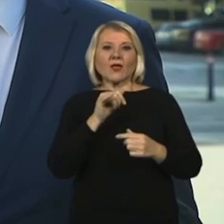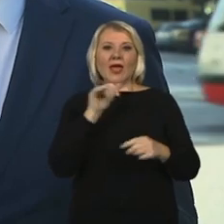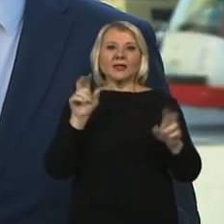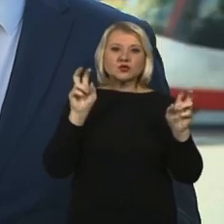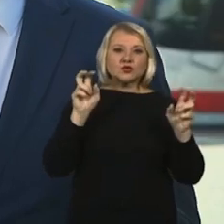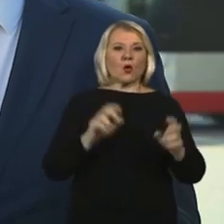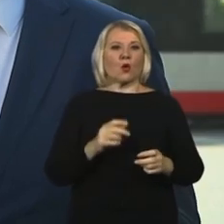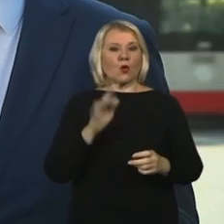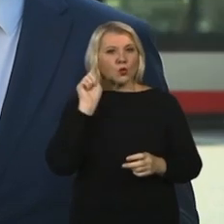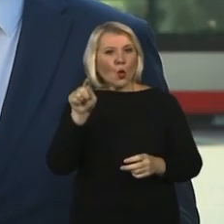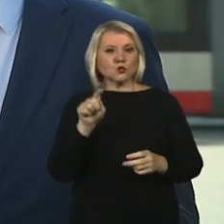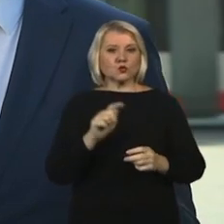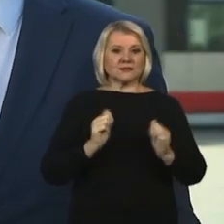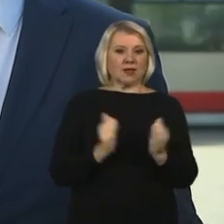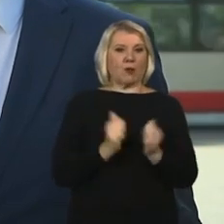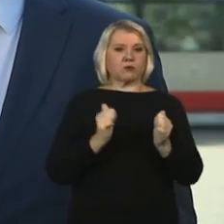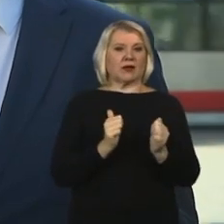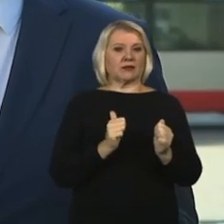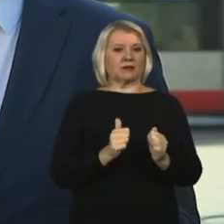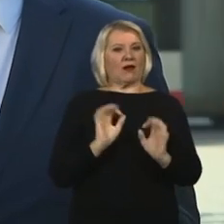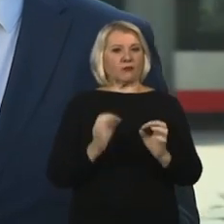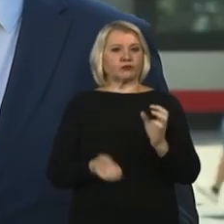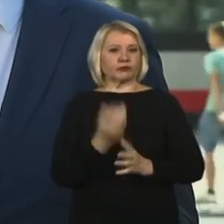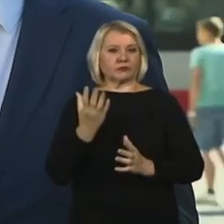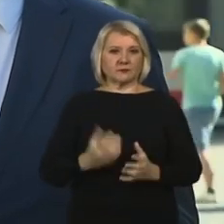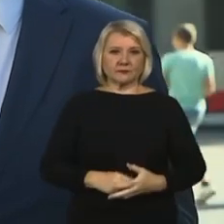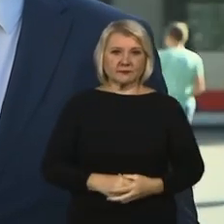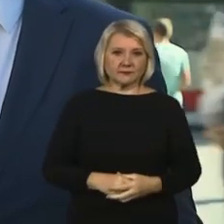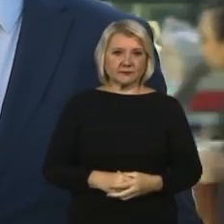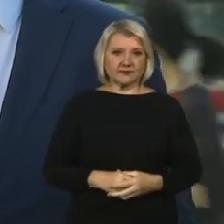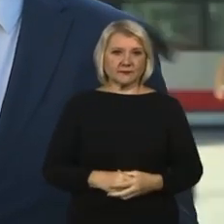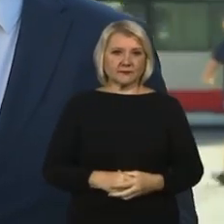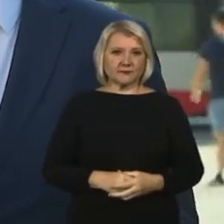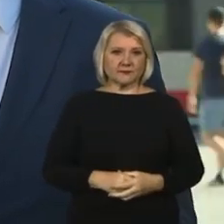Rozum, stabilita, diverzita. Gabriela Jouřikovská a Jiří Hinek, Česká televize.